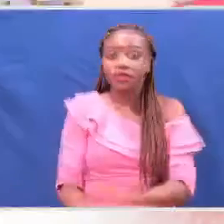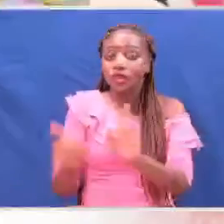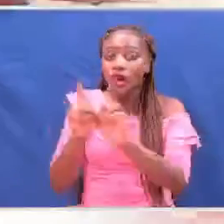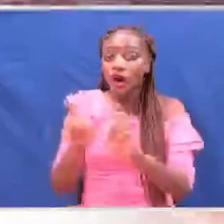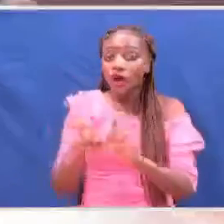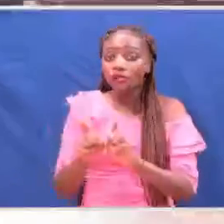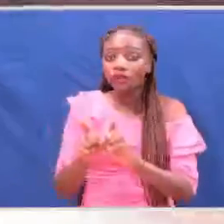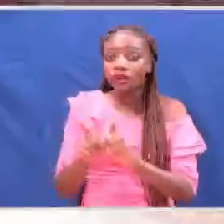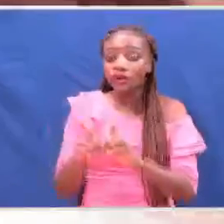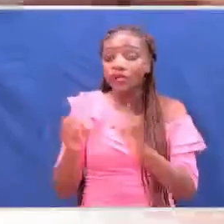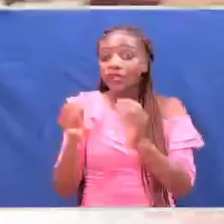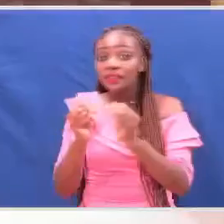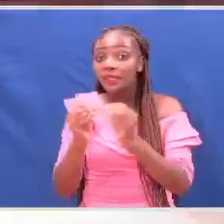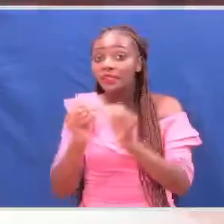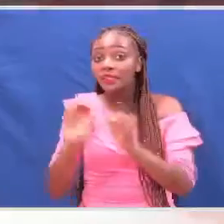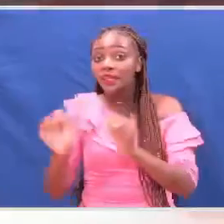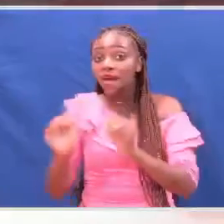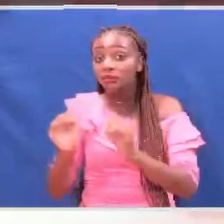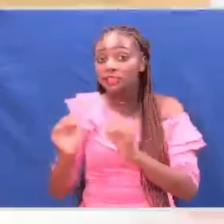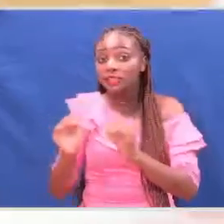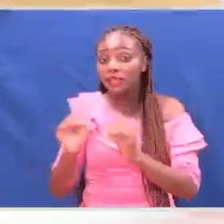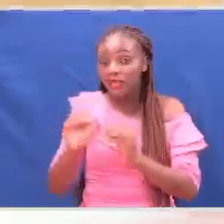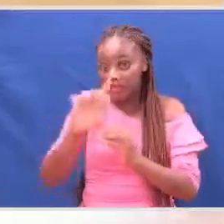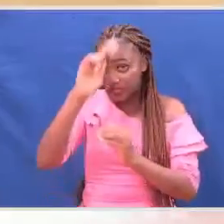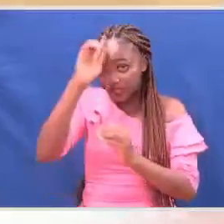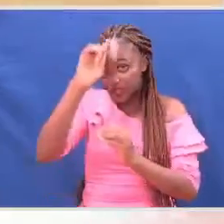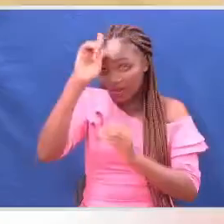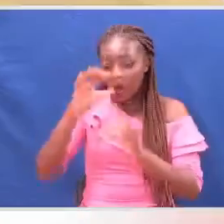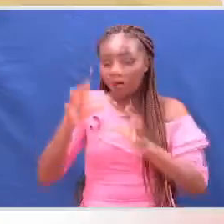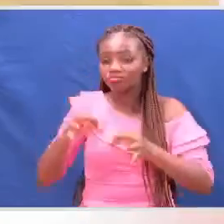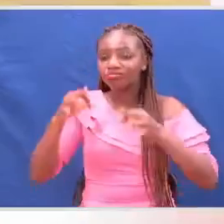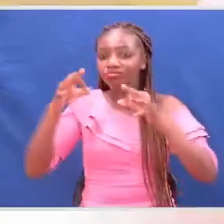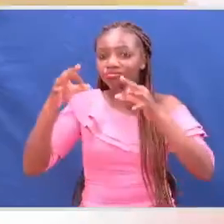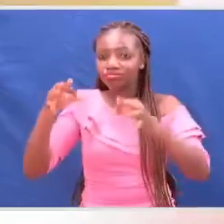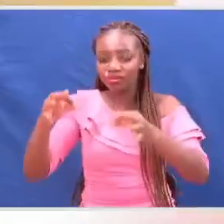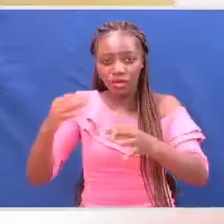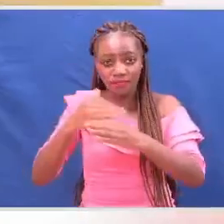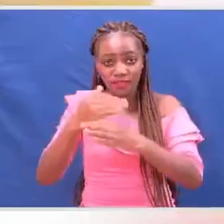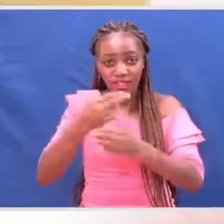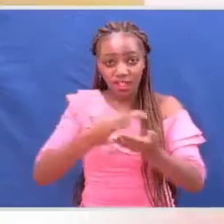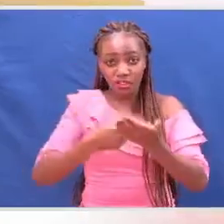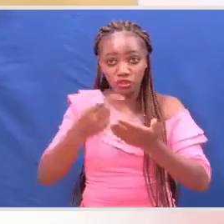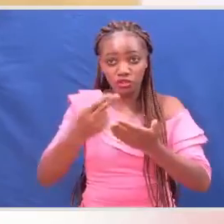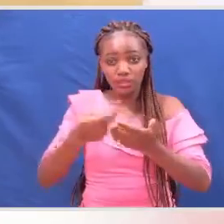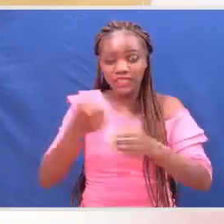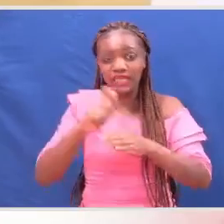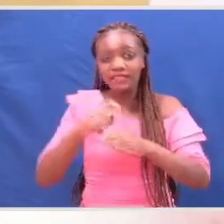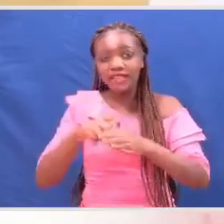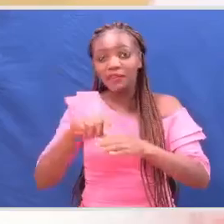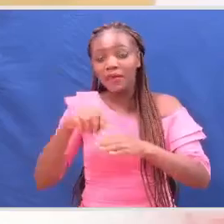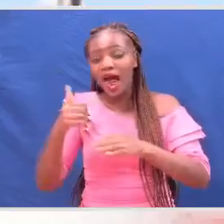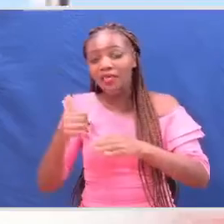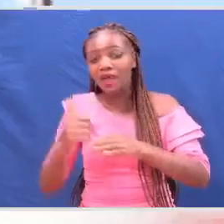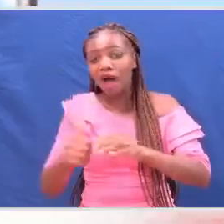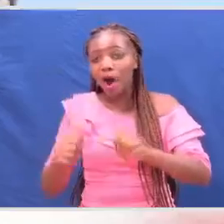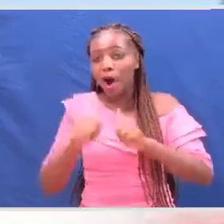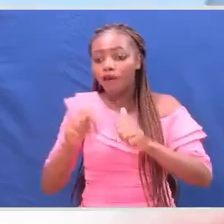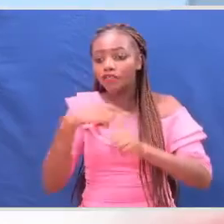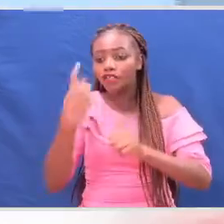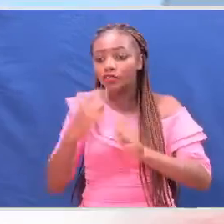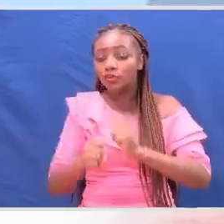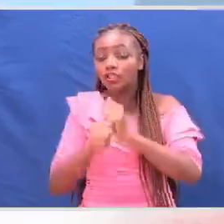Vikao vya bunge la kaunti ya Nyandarua viliahirishwa kwa kipindi cha wiki mbili, huku wabunge wanaoegemea upande wa